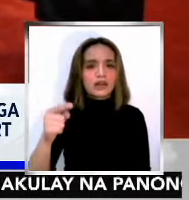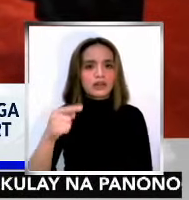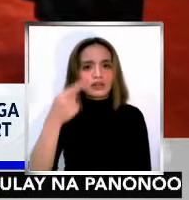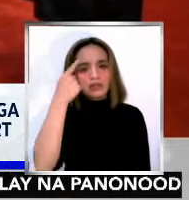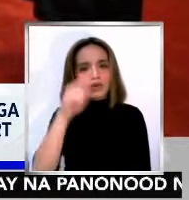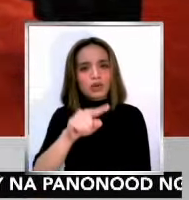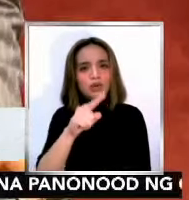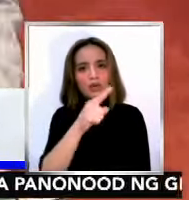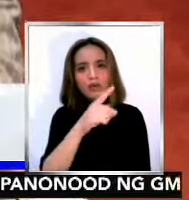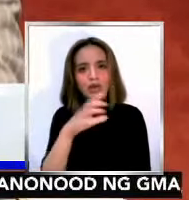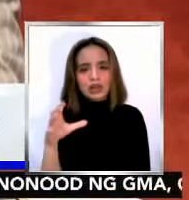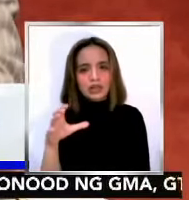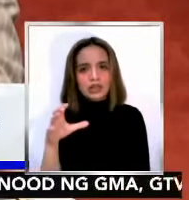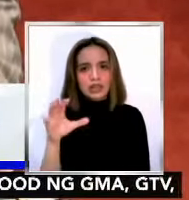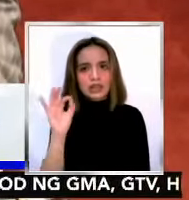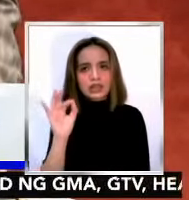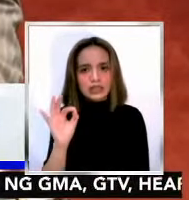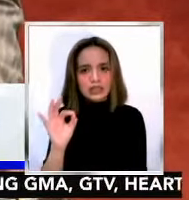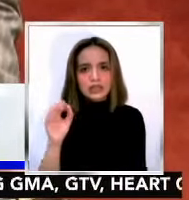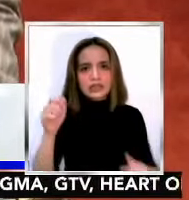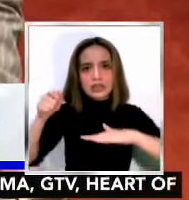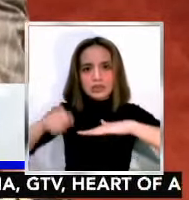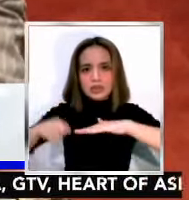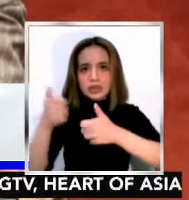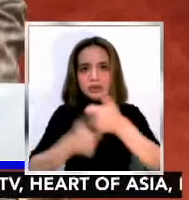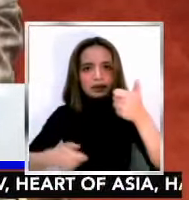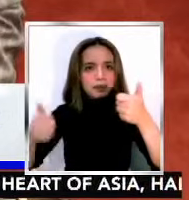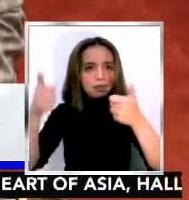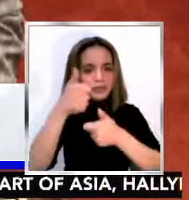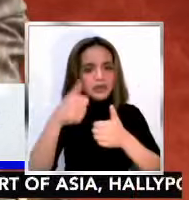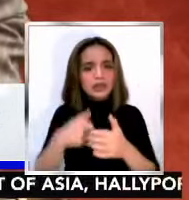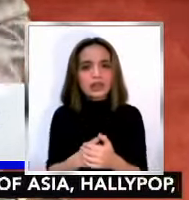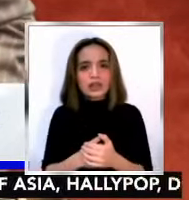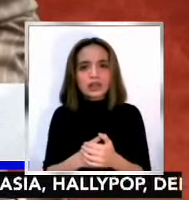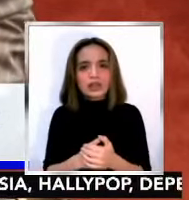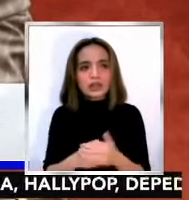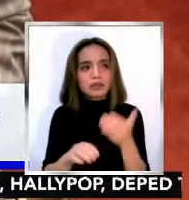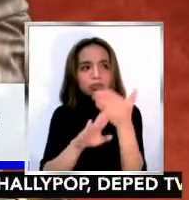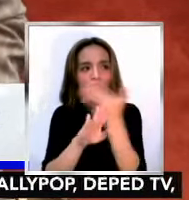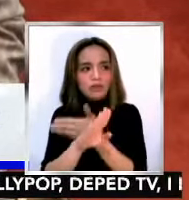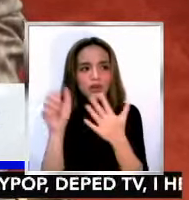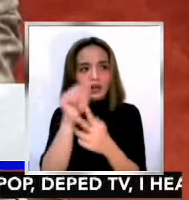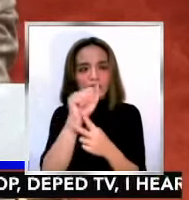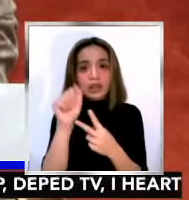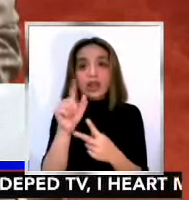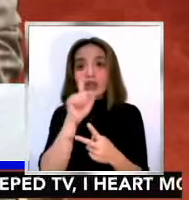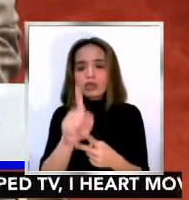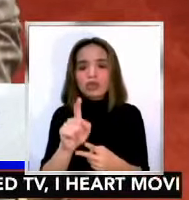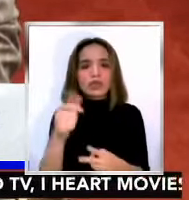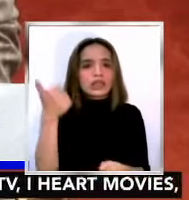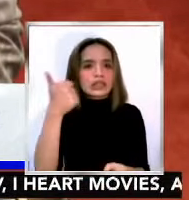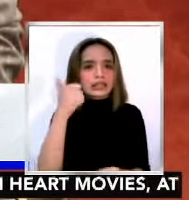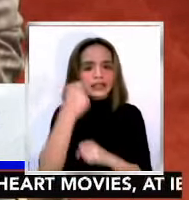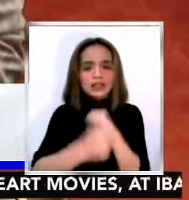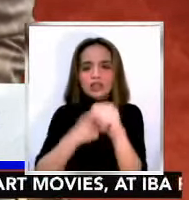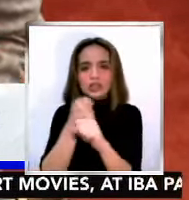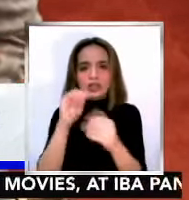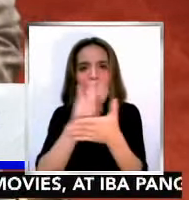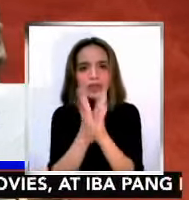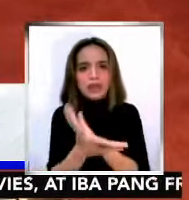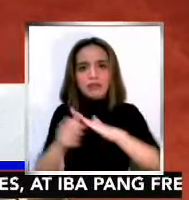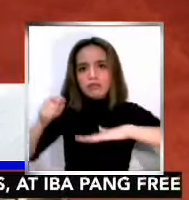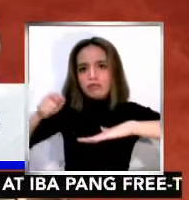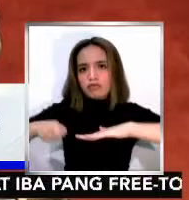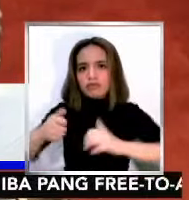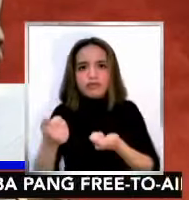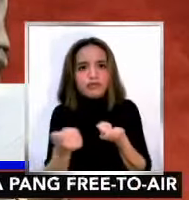112 Associate Justice ng Korte Suprema. Bago itinalaga, mahigit isang dekadang nagsilbi bilang Court Administrator si